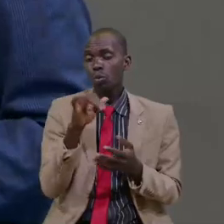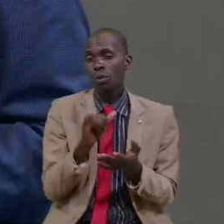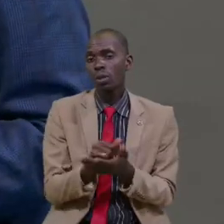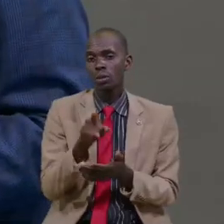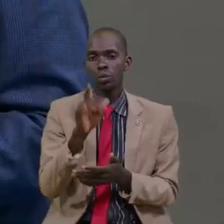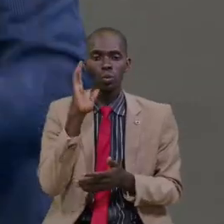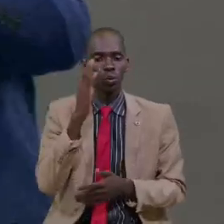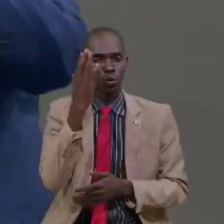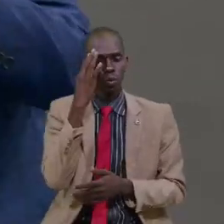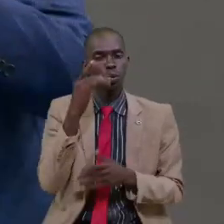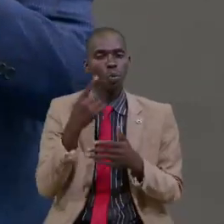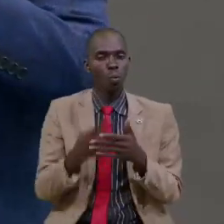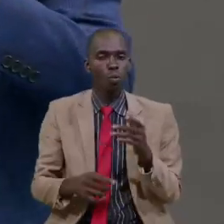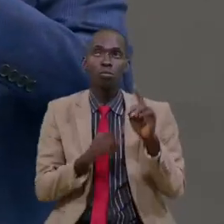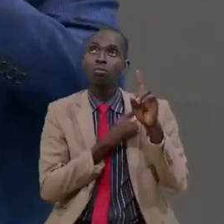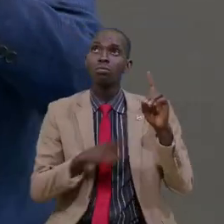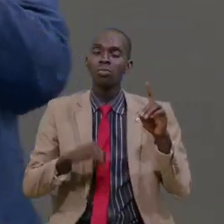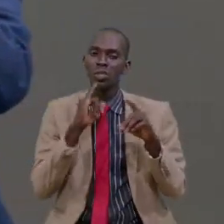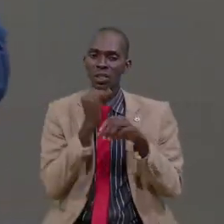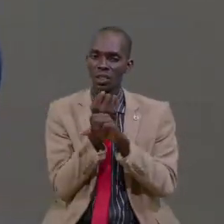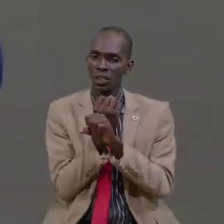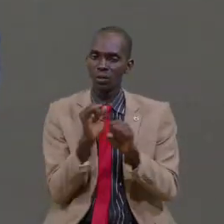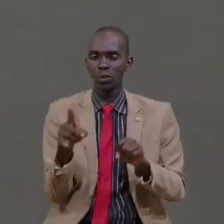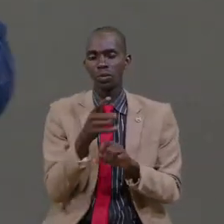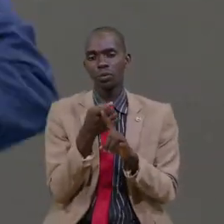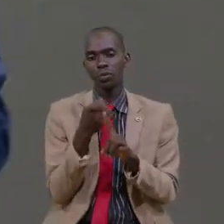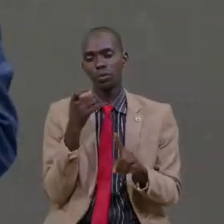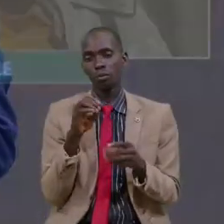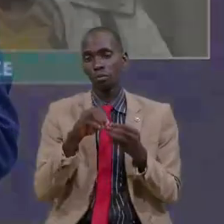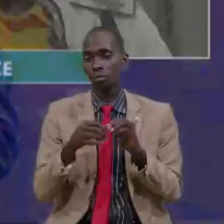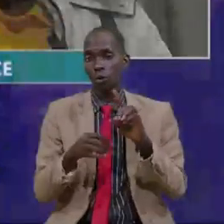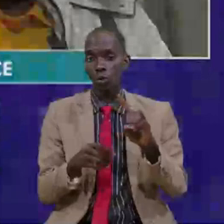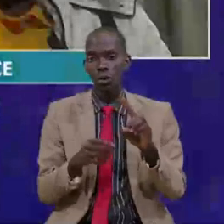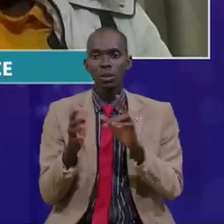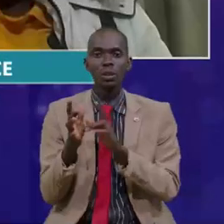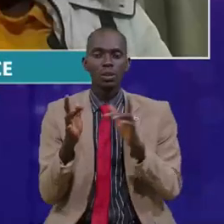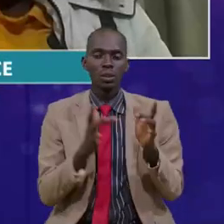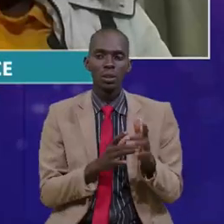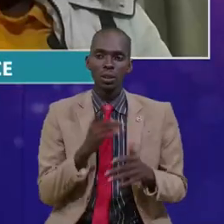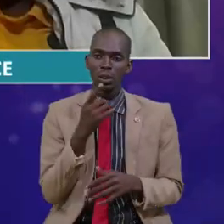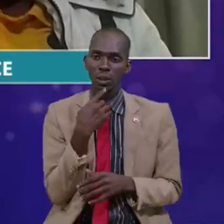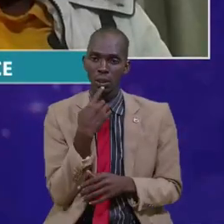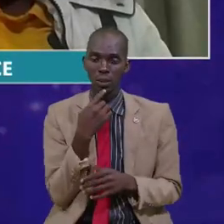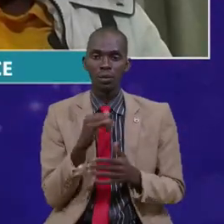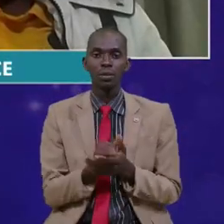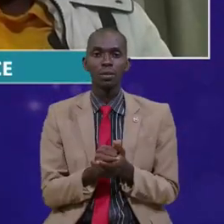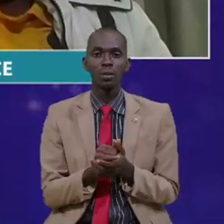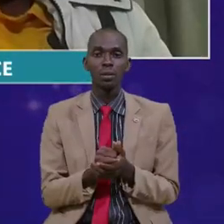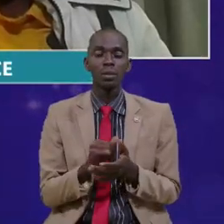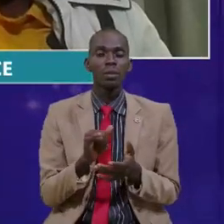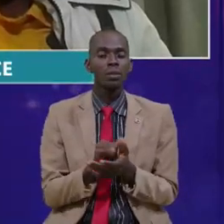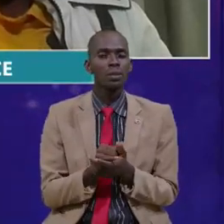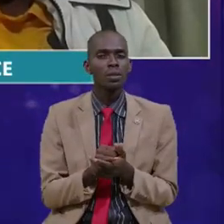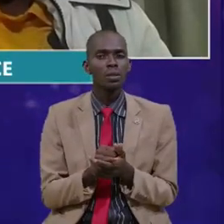vous compreniez ce pourquoi Dieu veut vous sauver. Premièrement, Jésus a dit, ils